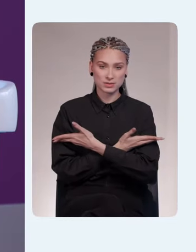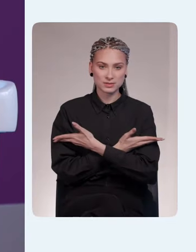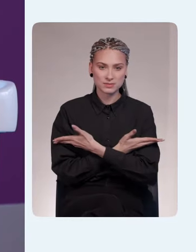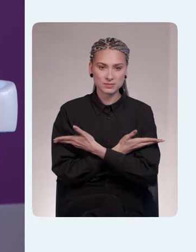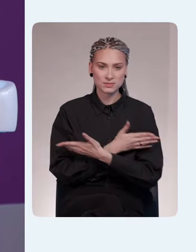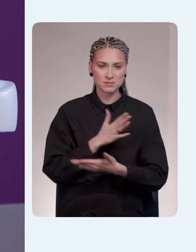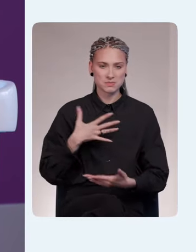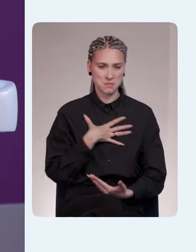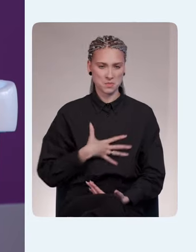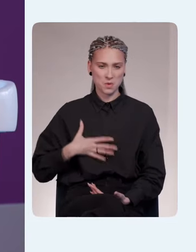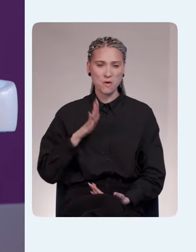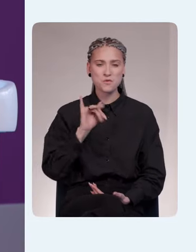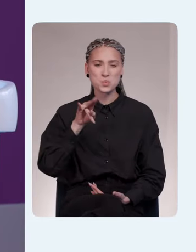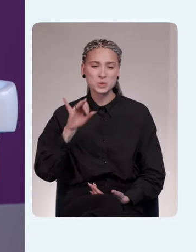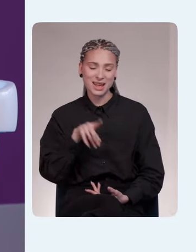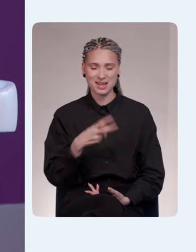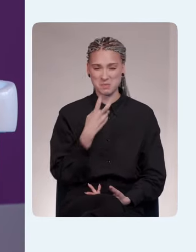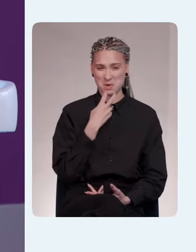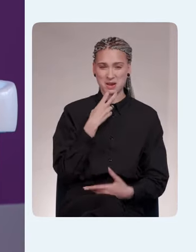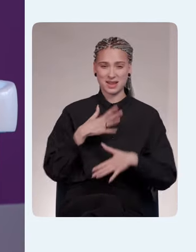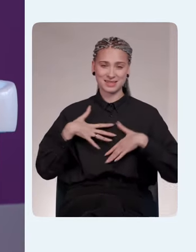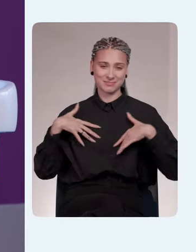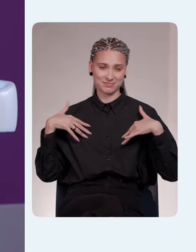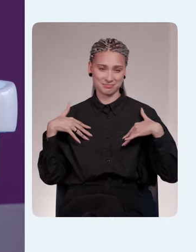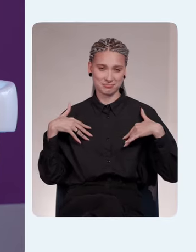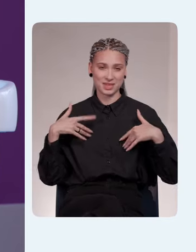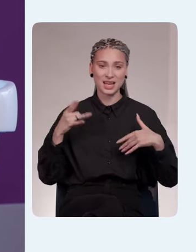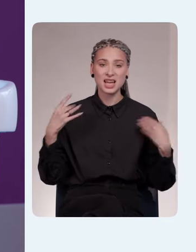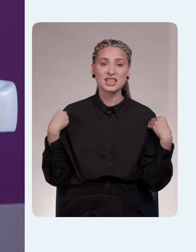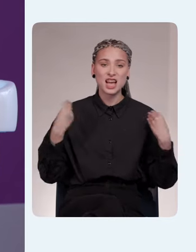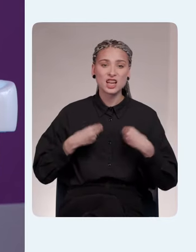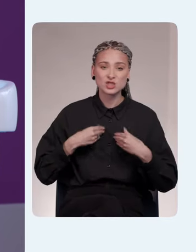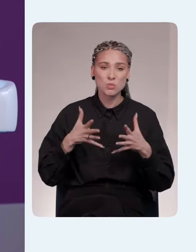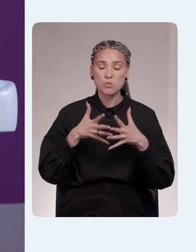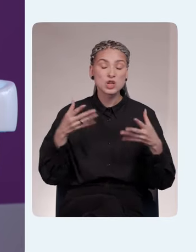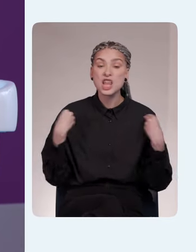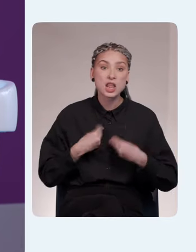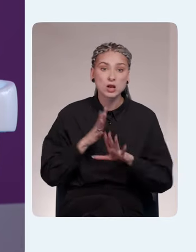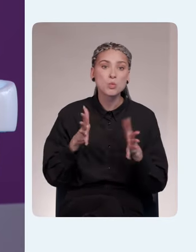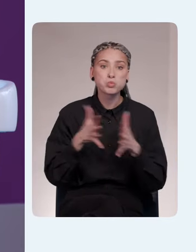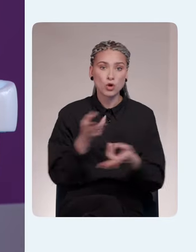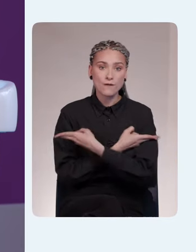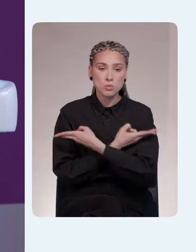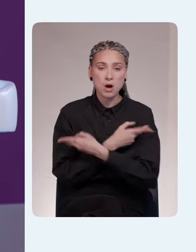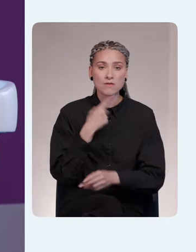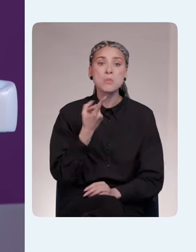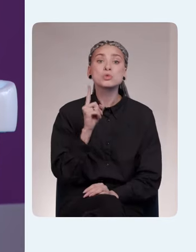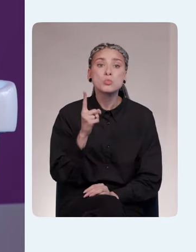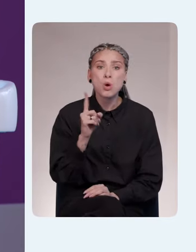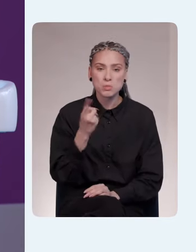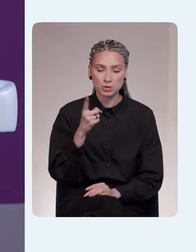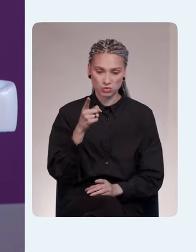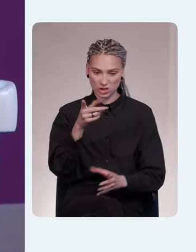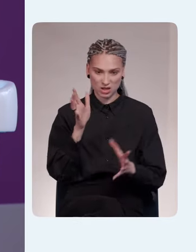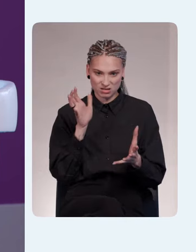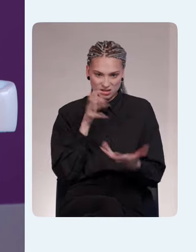Вуди Вудпекер. Он улыбается, и мой друг говорит: «Санек, не носи больше эту футболку». Я говорю: «Почему?» Он говорит: «Потому что она несерьезная и